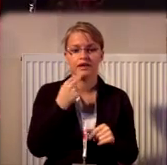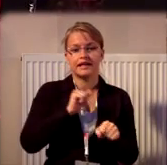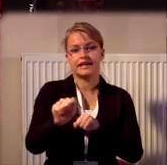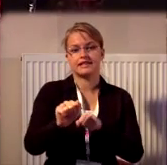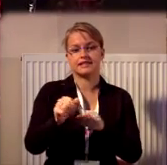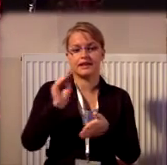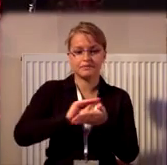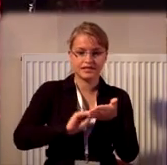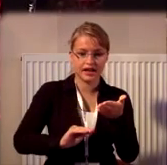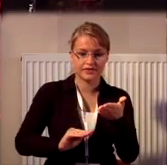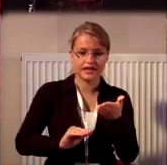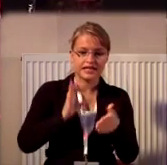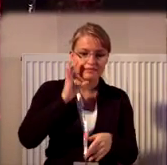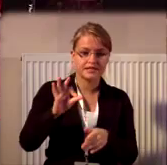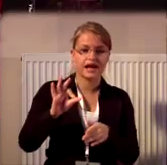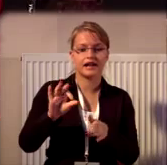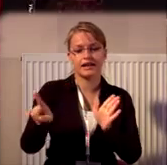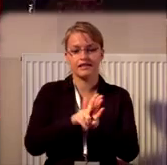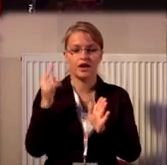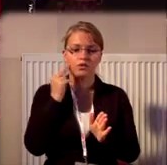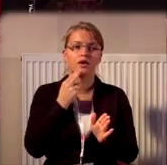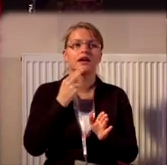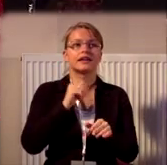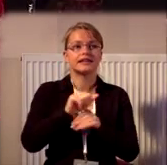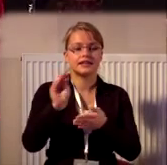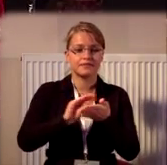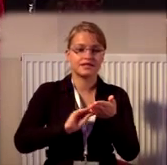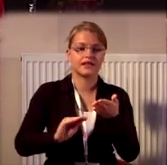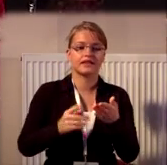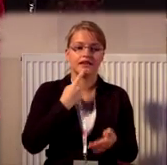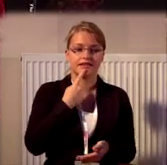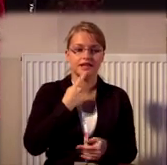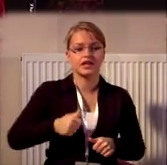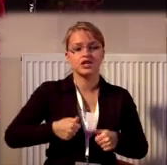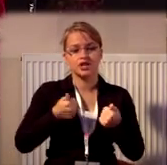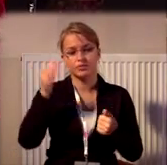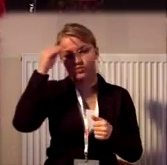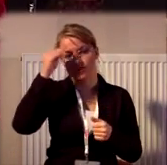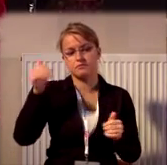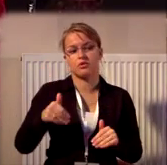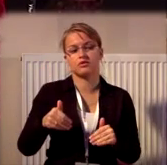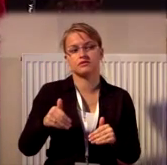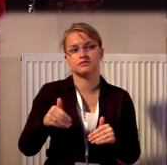jest tak napisany, jest specjalnie dostosowany, jest napisany takim językiem, żeby uczniowie mogli